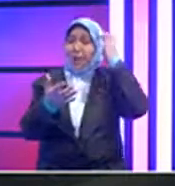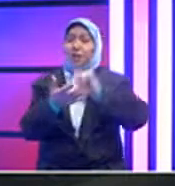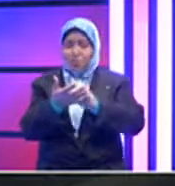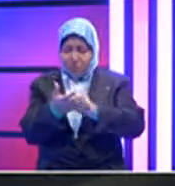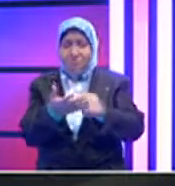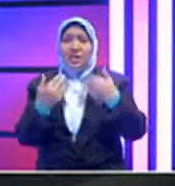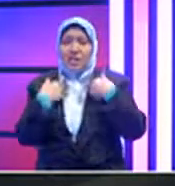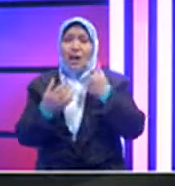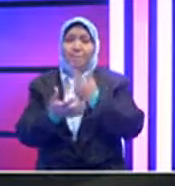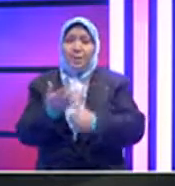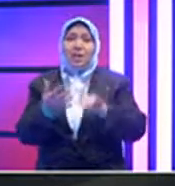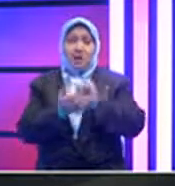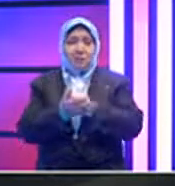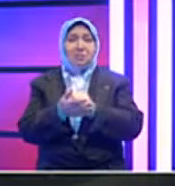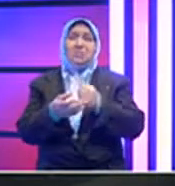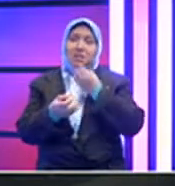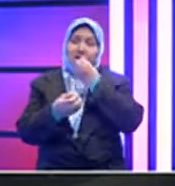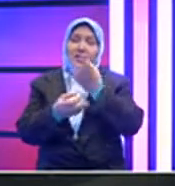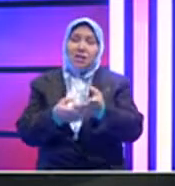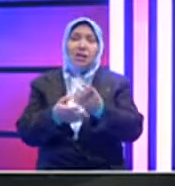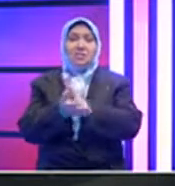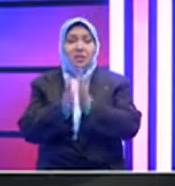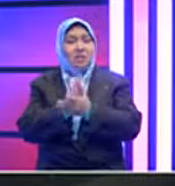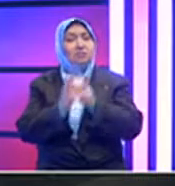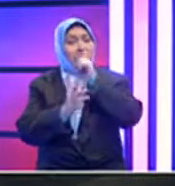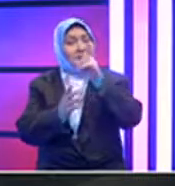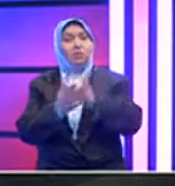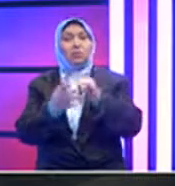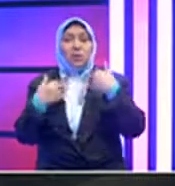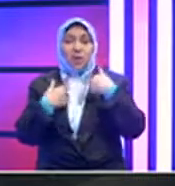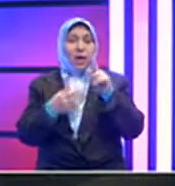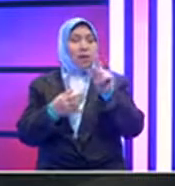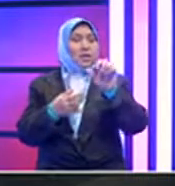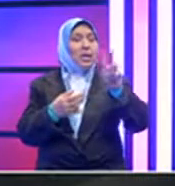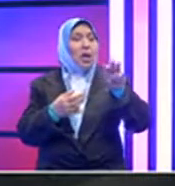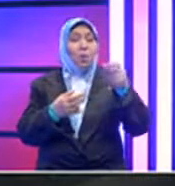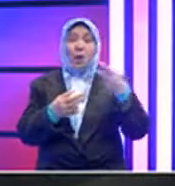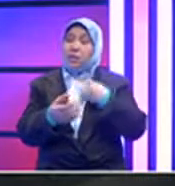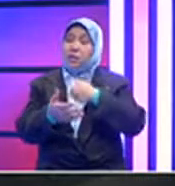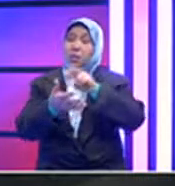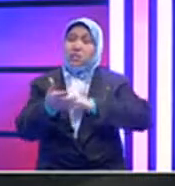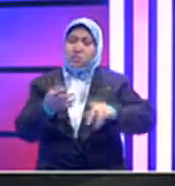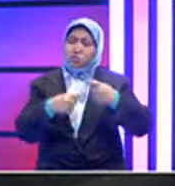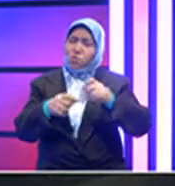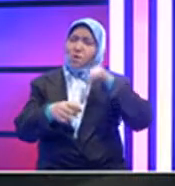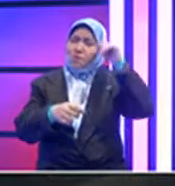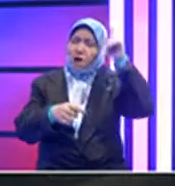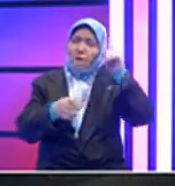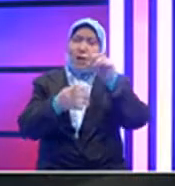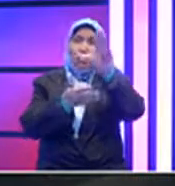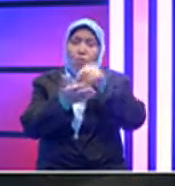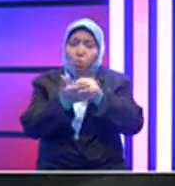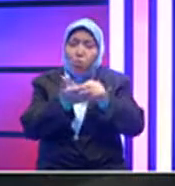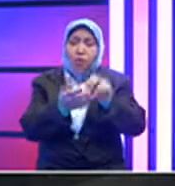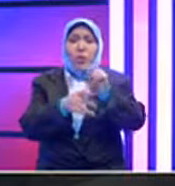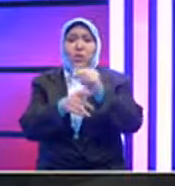Yang Yang dinyatakannya Jadi sebenarnya itu adalah pencetus coba pahami kecacatan otak dan kemudian